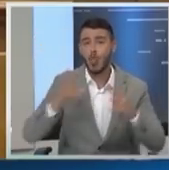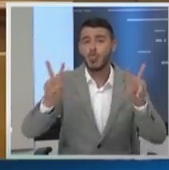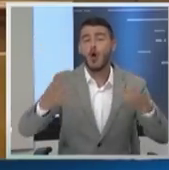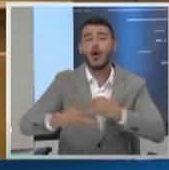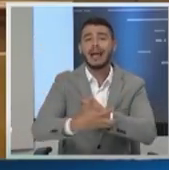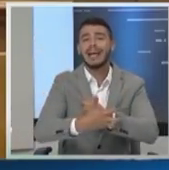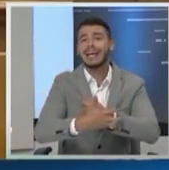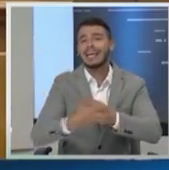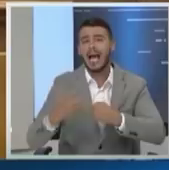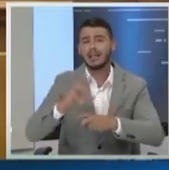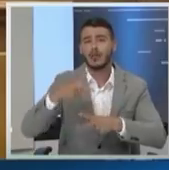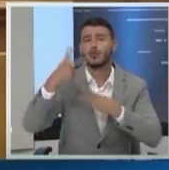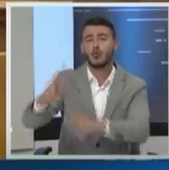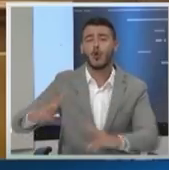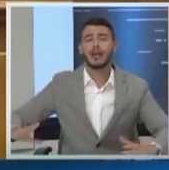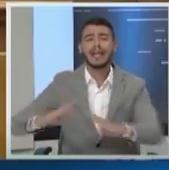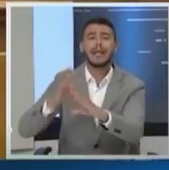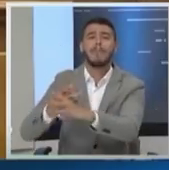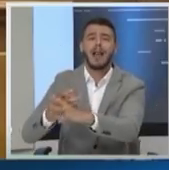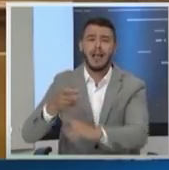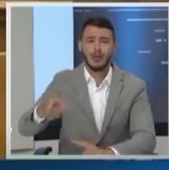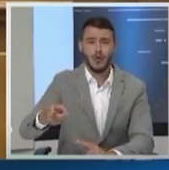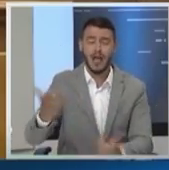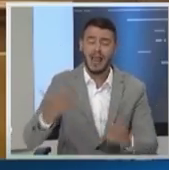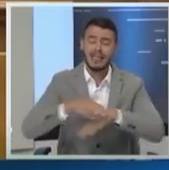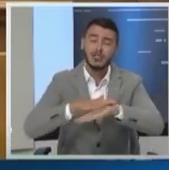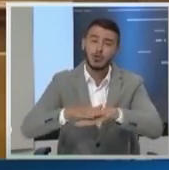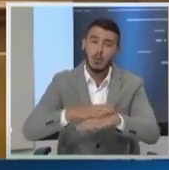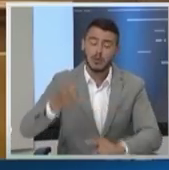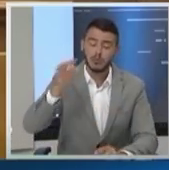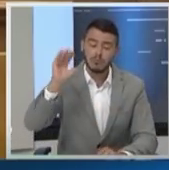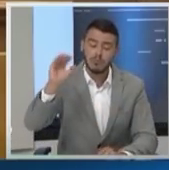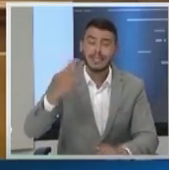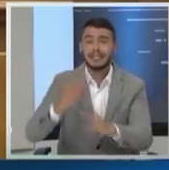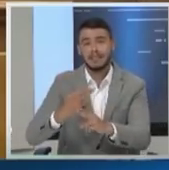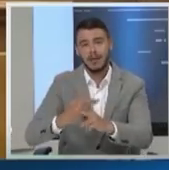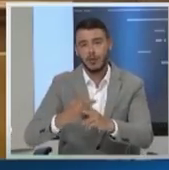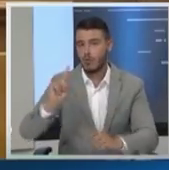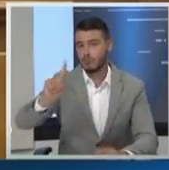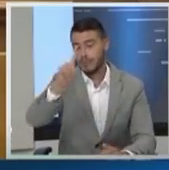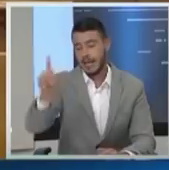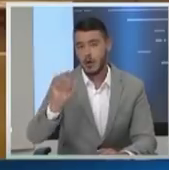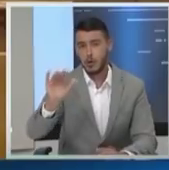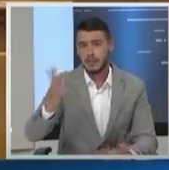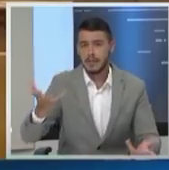Μόνο που το κρίσιμο ερώτημα, κύριε Μητσοτάκη, δεν είναι αν κάποιος πολιτικός,